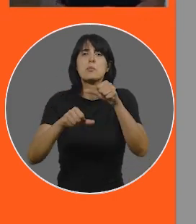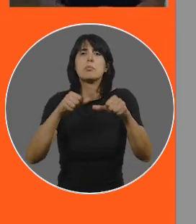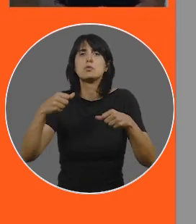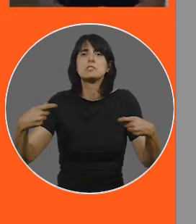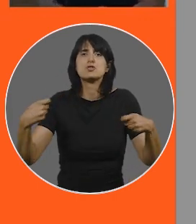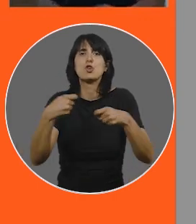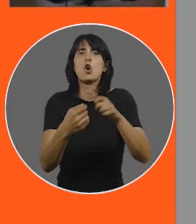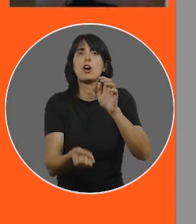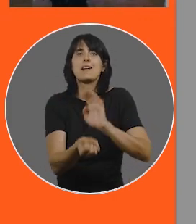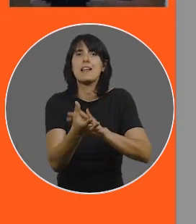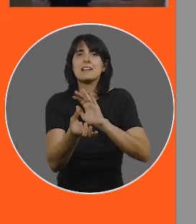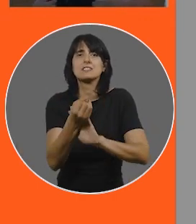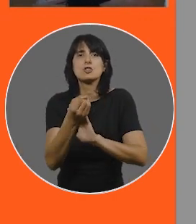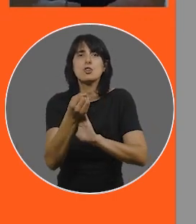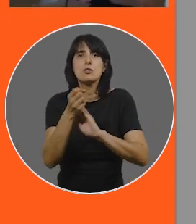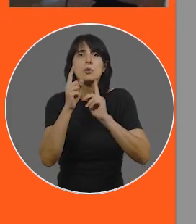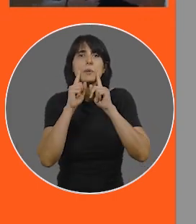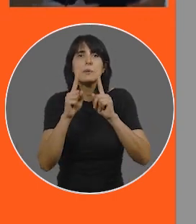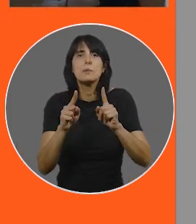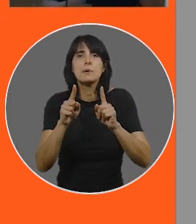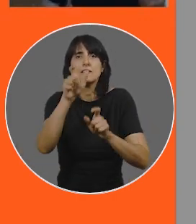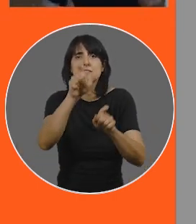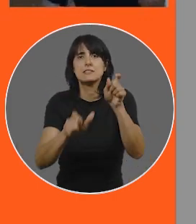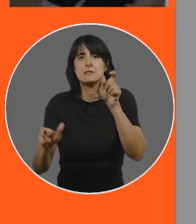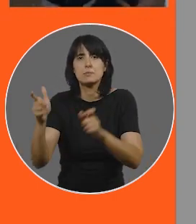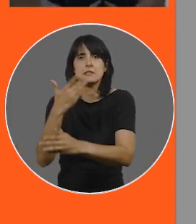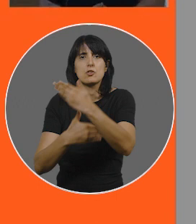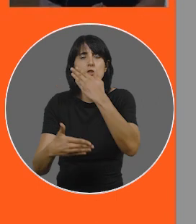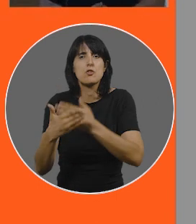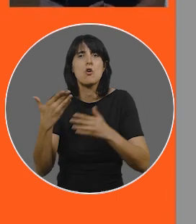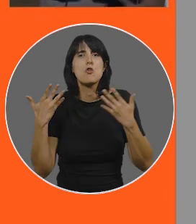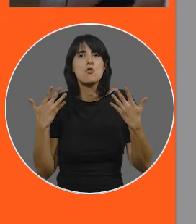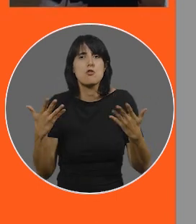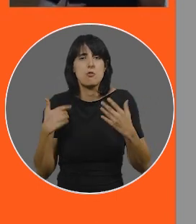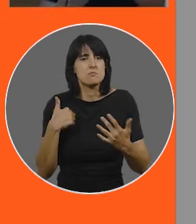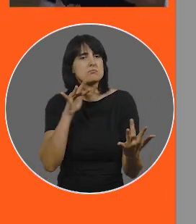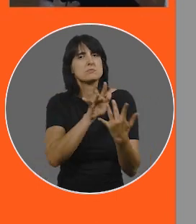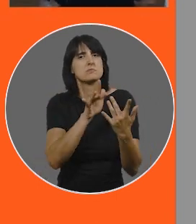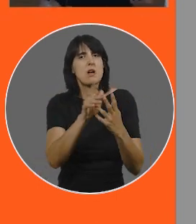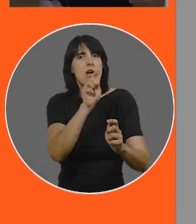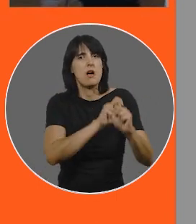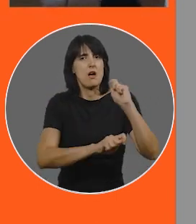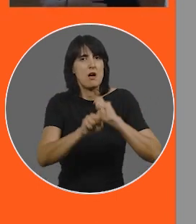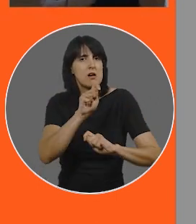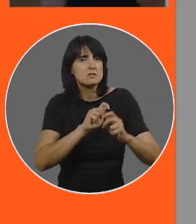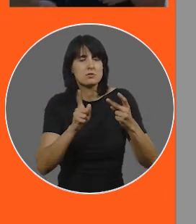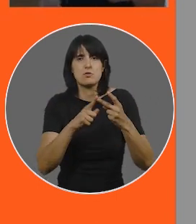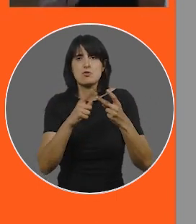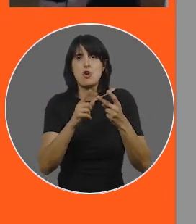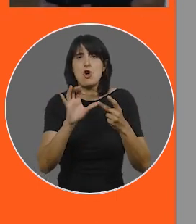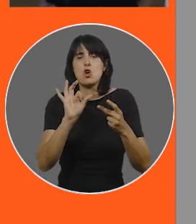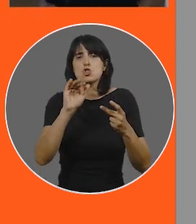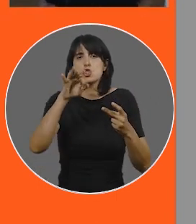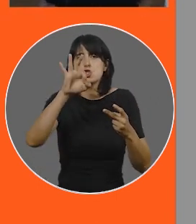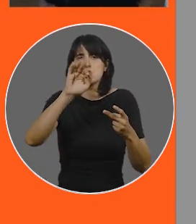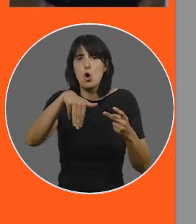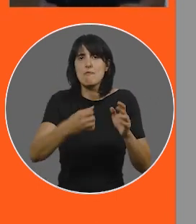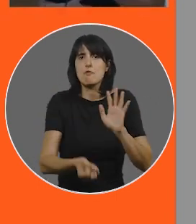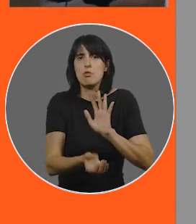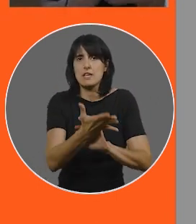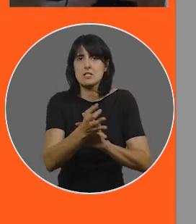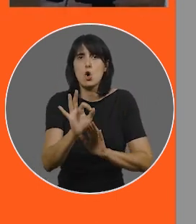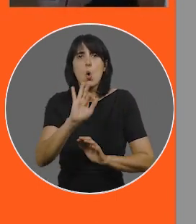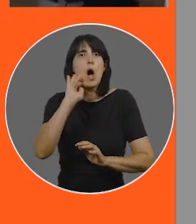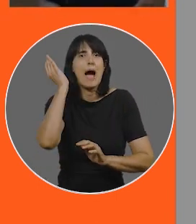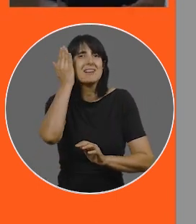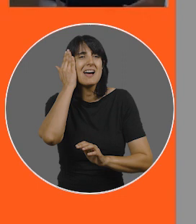de cocreació que beneficiessin a les persones amb discapacitat. Hem parlat amb associacions, per exemple, Som Fundació i ACAPS,